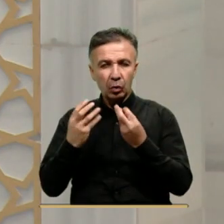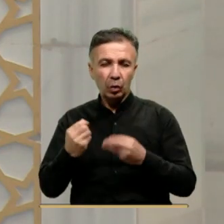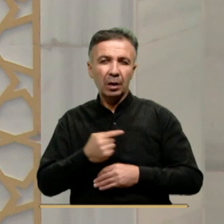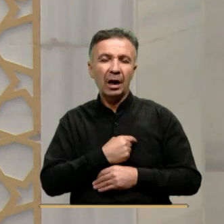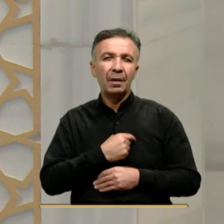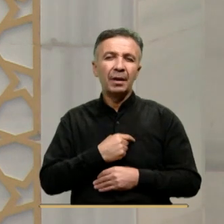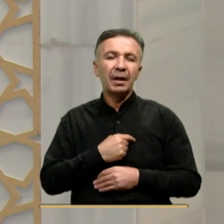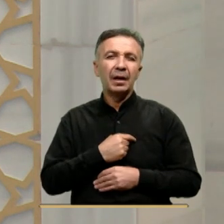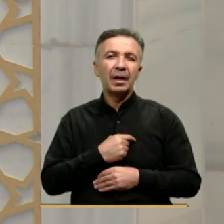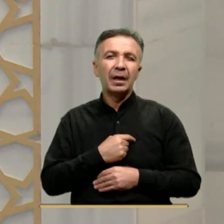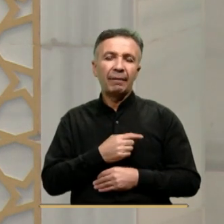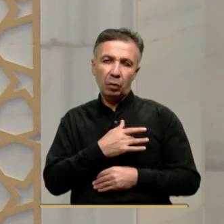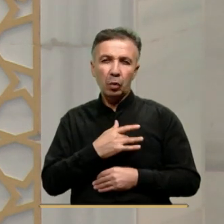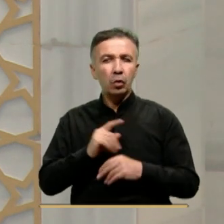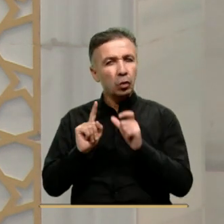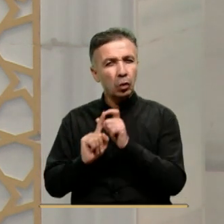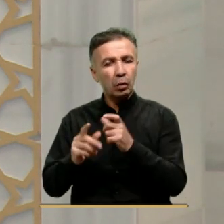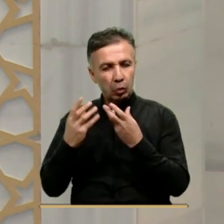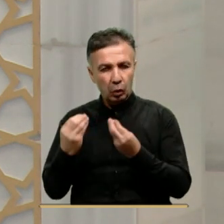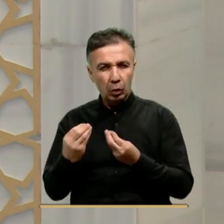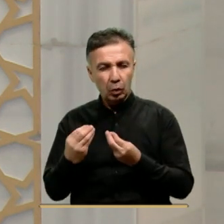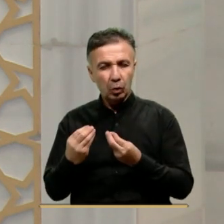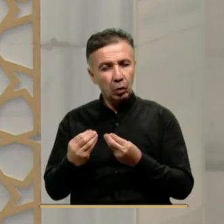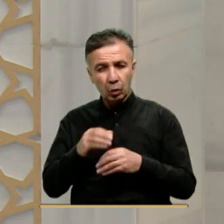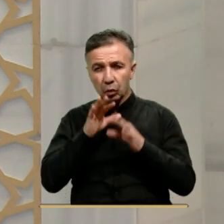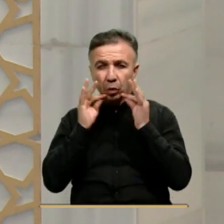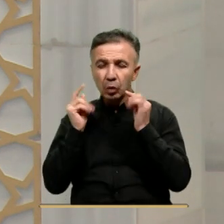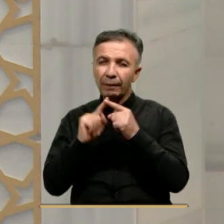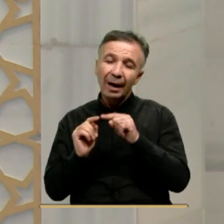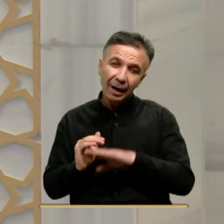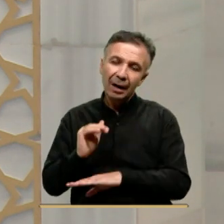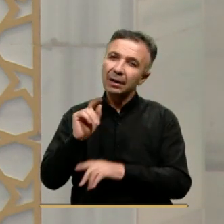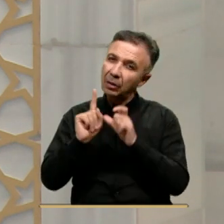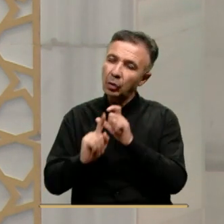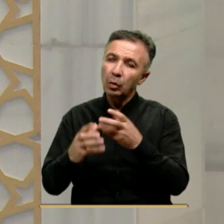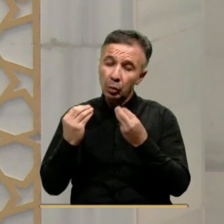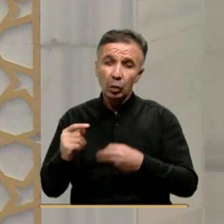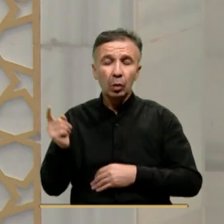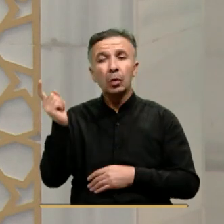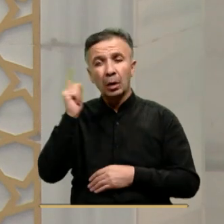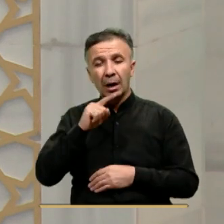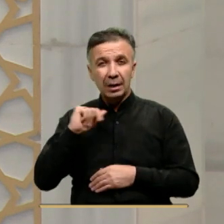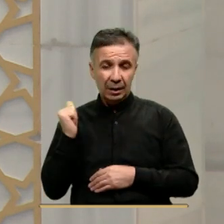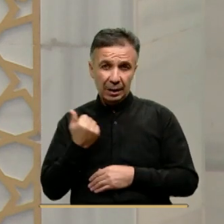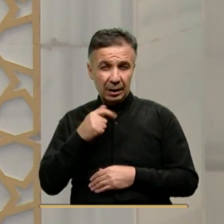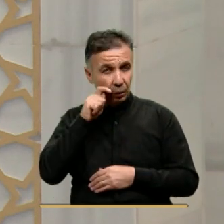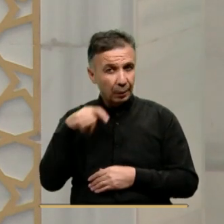gönlünü korumuş olur huzurunu ve hayatını korumuş olur Dolayısıyla Değerli